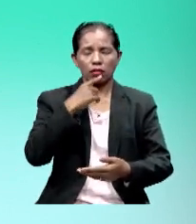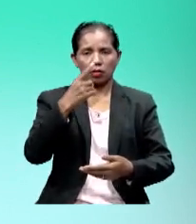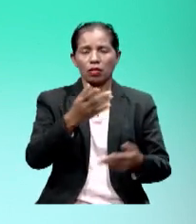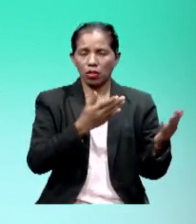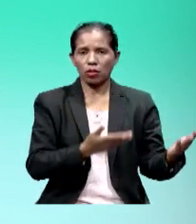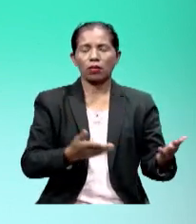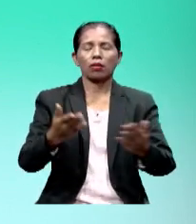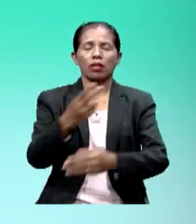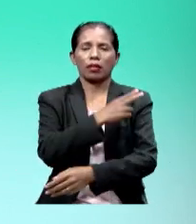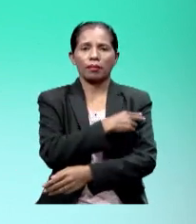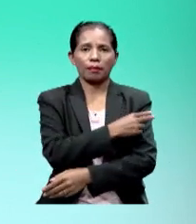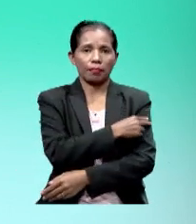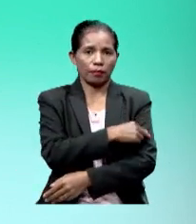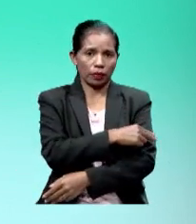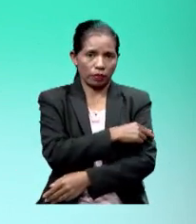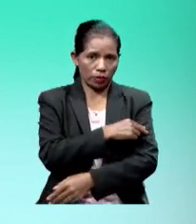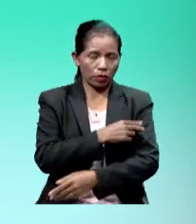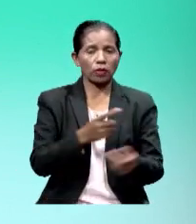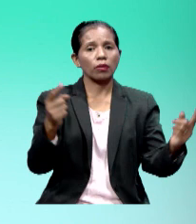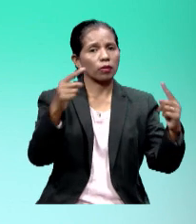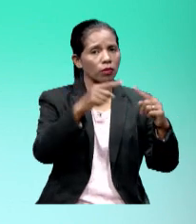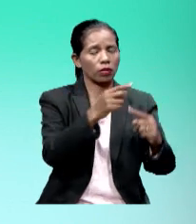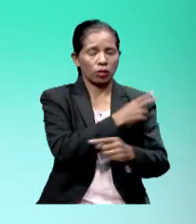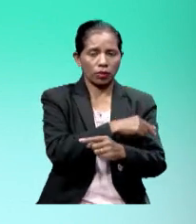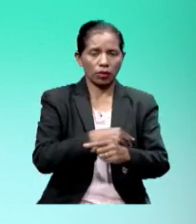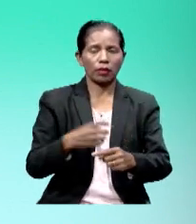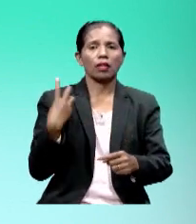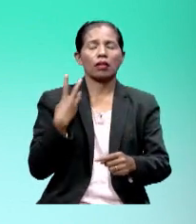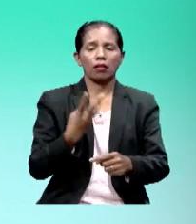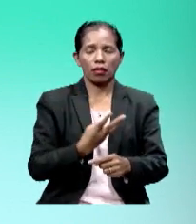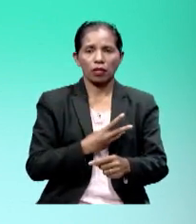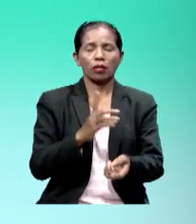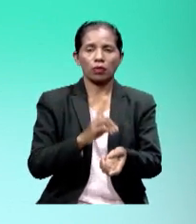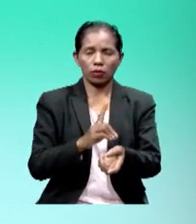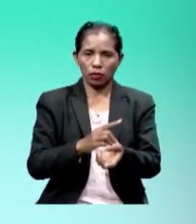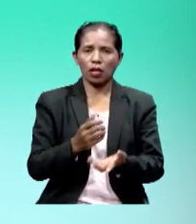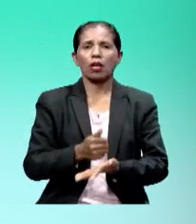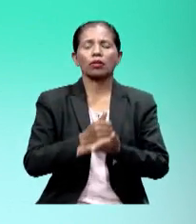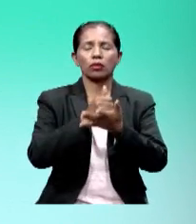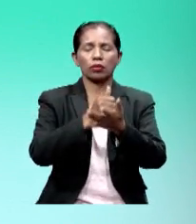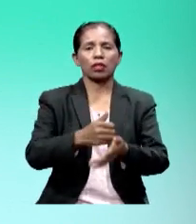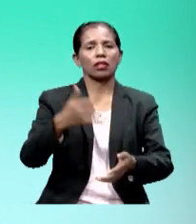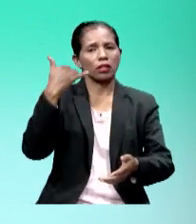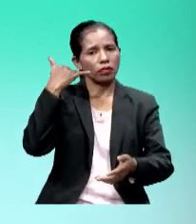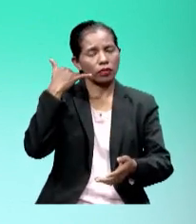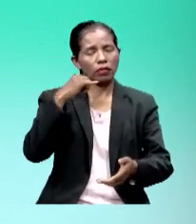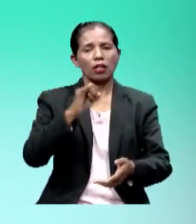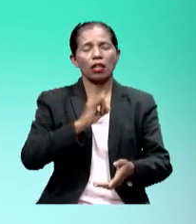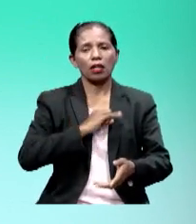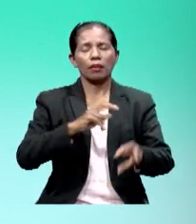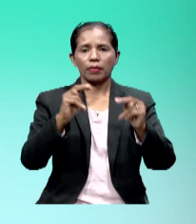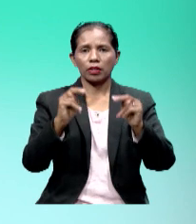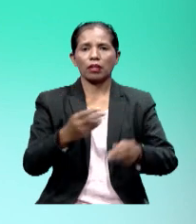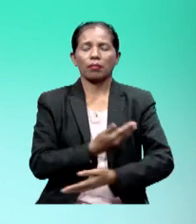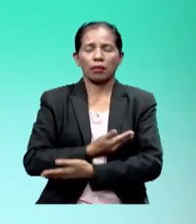bene mai to amne sentru Saudi mai toya toduni amne sentru Saudi dottor ne be matende ne kontaktu kali hau dia be persija be